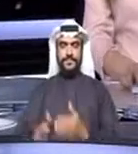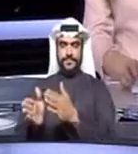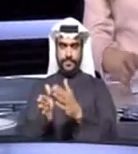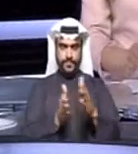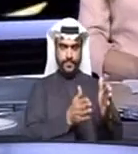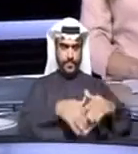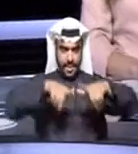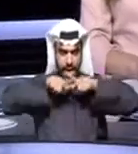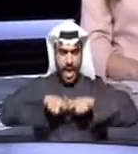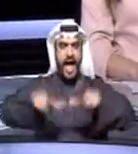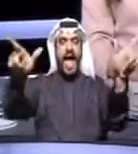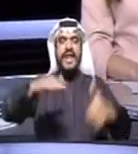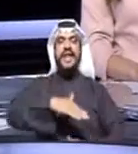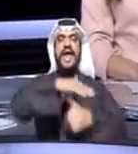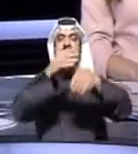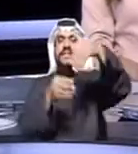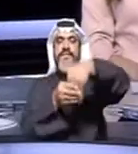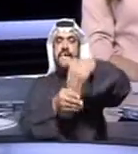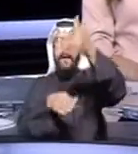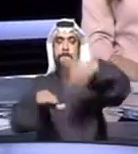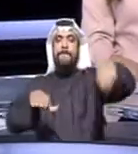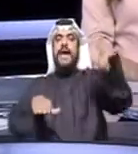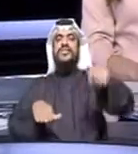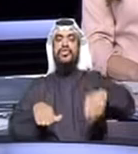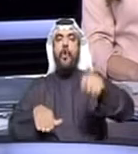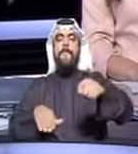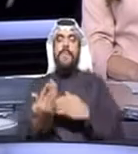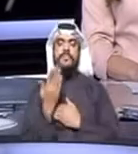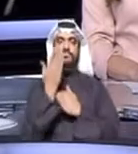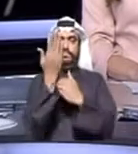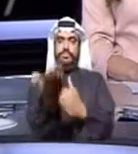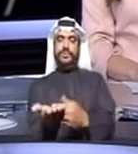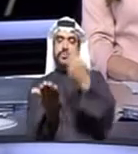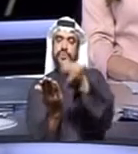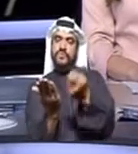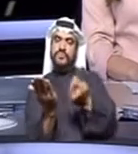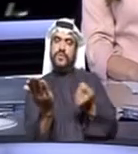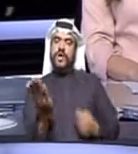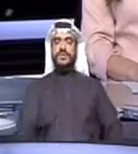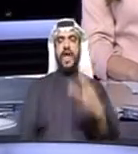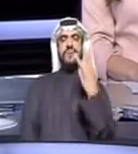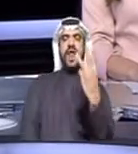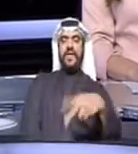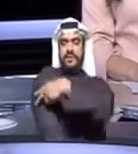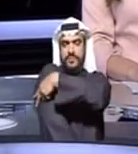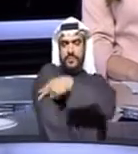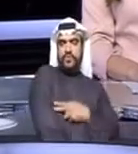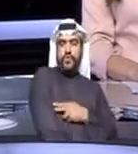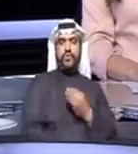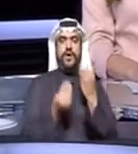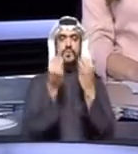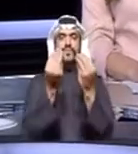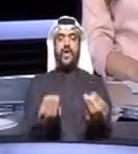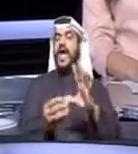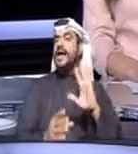أعلن رئيس مجلس الأمة مرزوق الغانم اليوم تسلمه صحيفة الاستجواب المقدم من النواب دكتور وليد الطبطبائي والحميد الإسباعي وعبد الوهاب